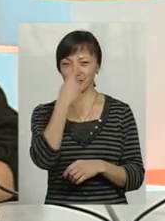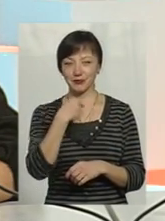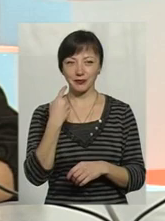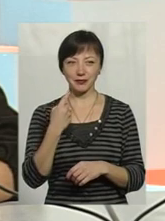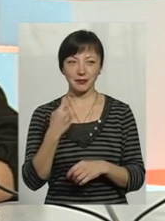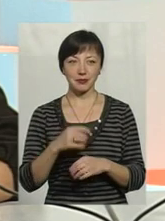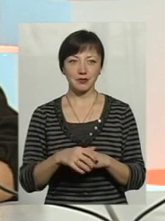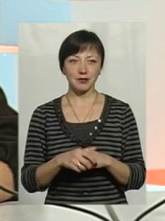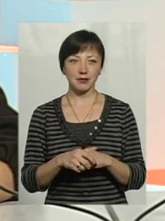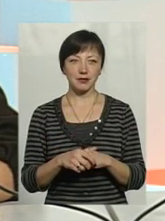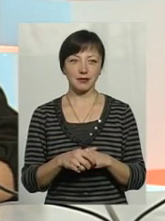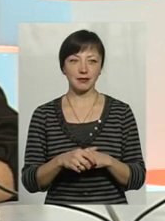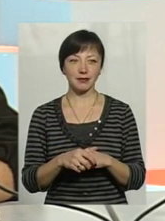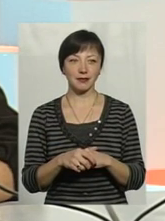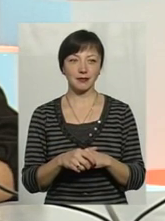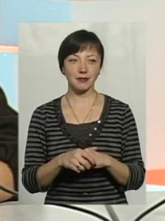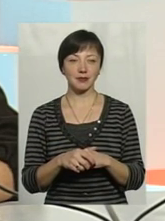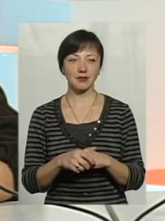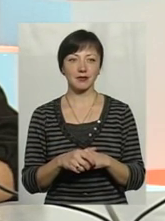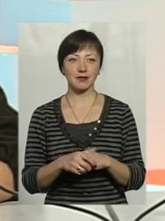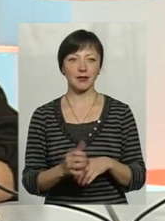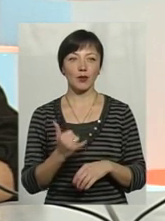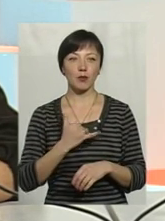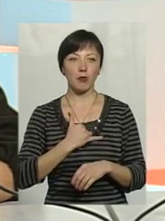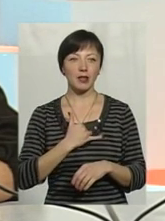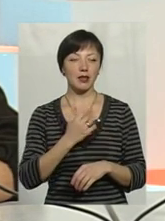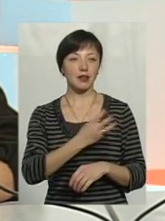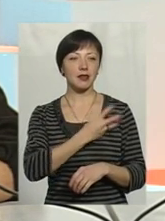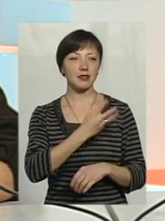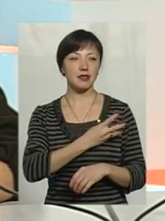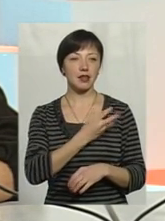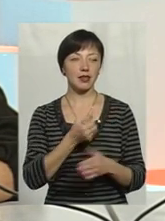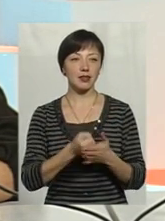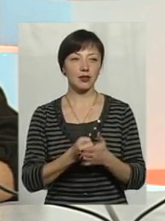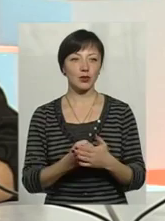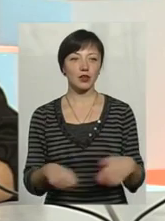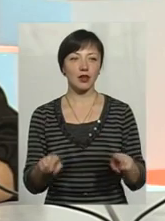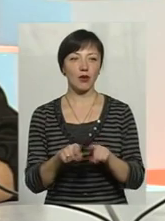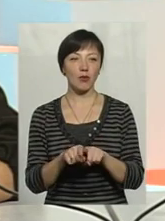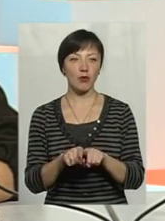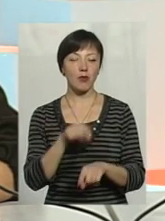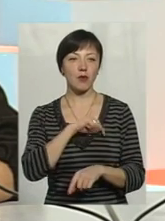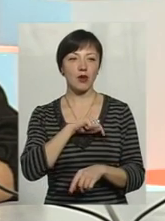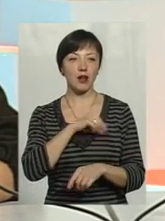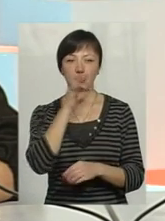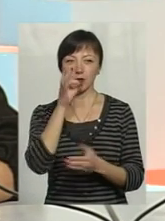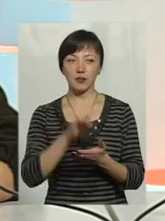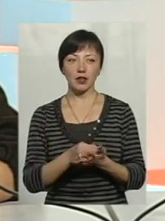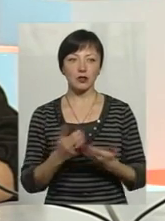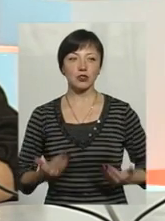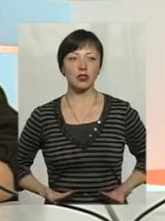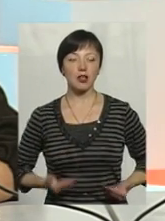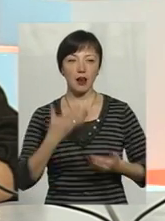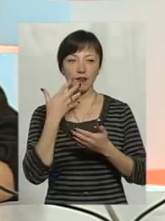на екрані, але в мене наснага до такого морального відповідального життя